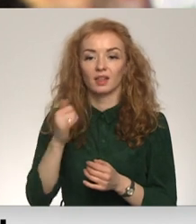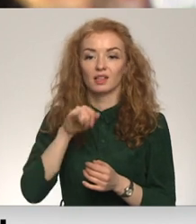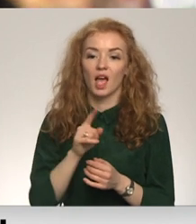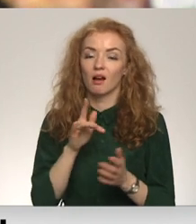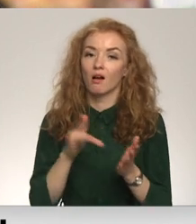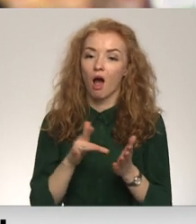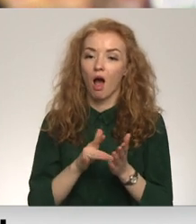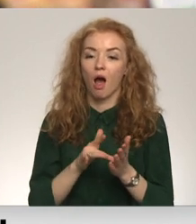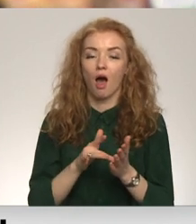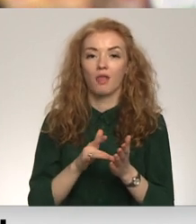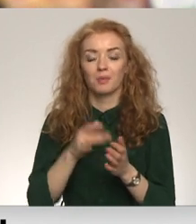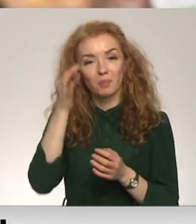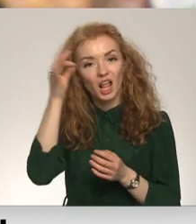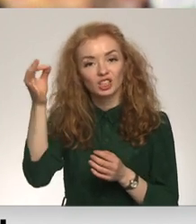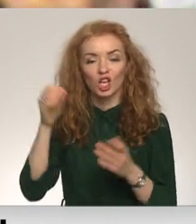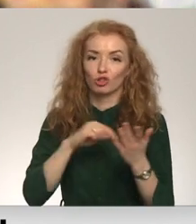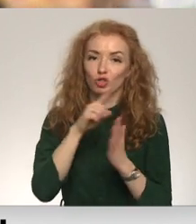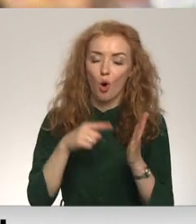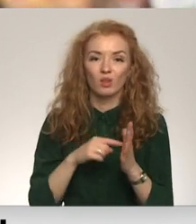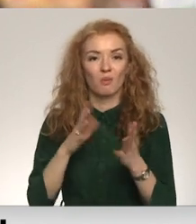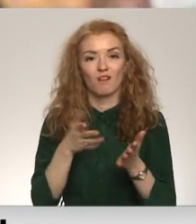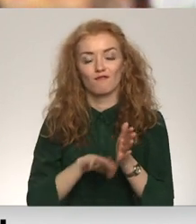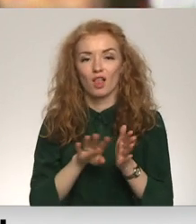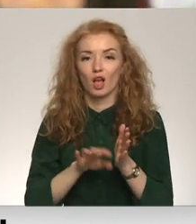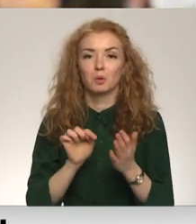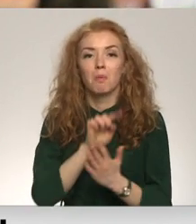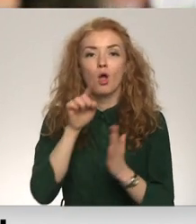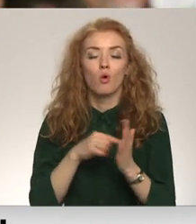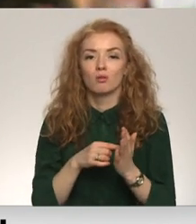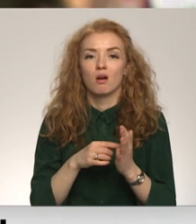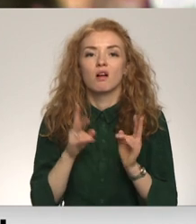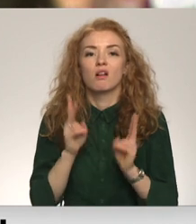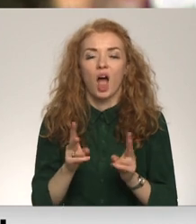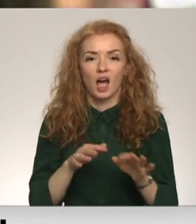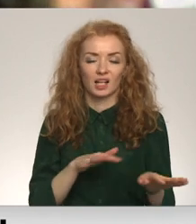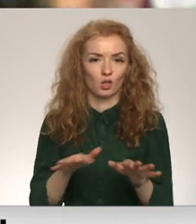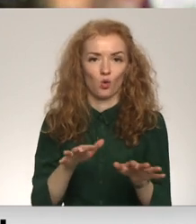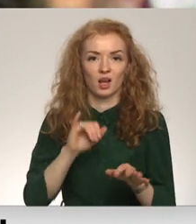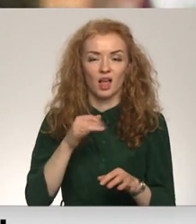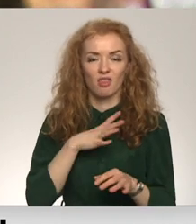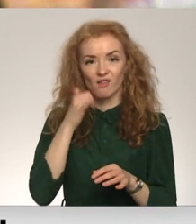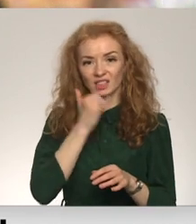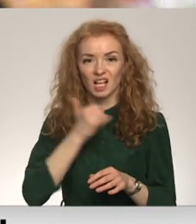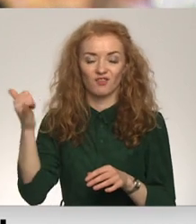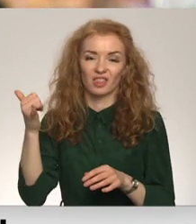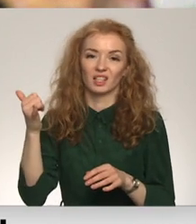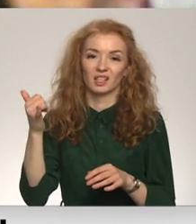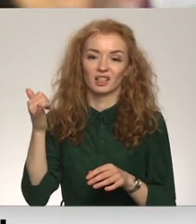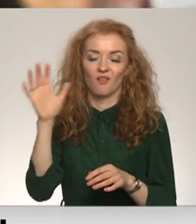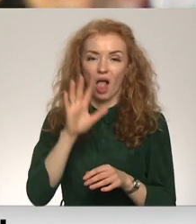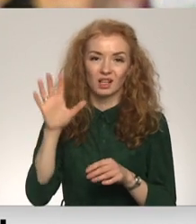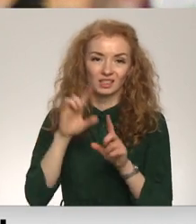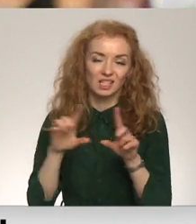nu precizējoši jautājumi, vai varbūt vienkārši pajautāt, kā tad īsti rīkoties, ja nevar sazvanīt dažādas valsts iestādes